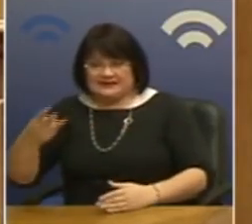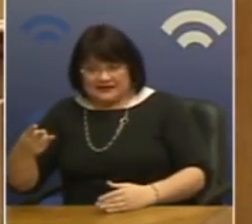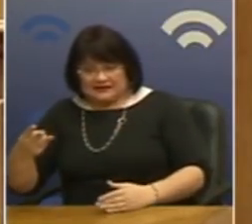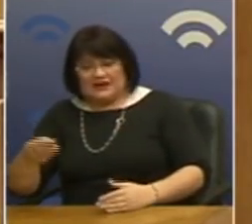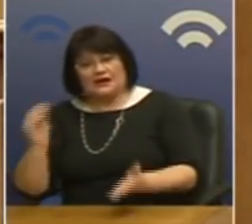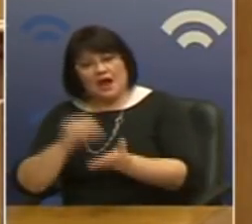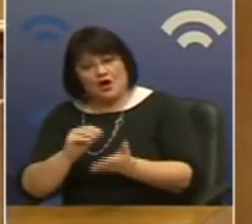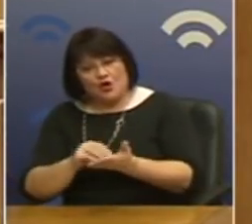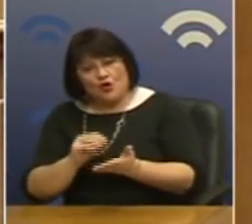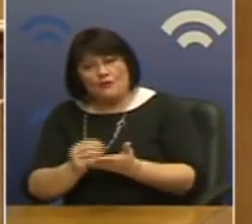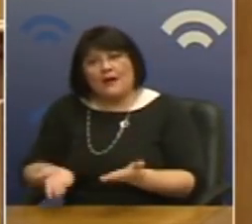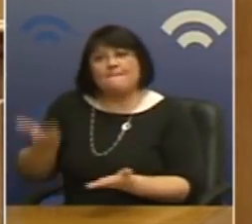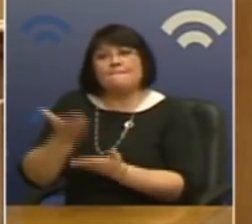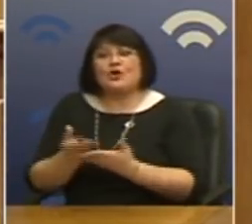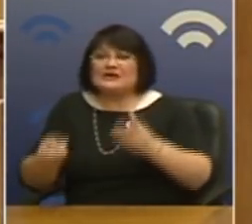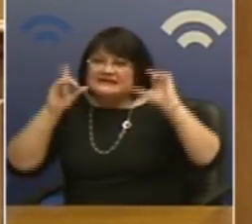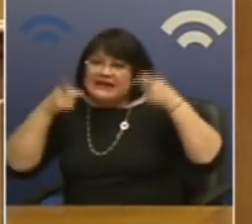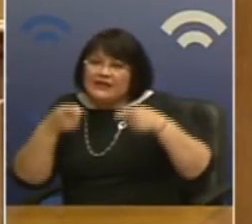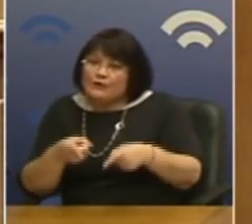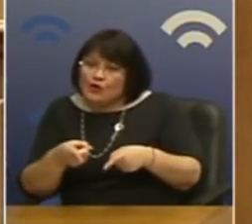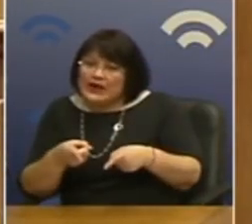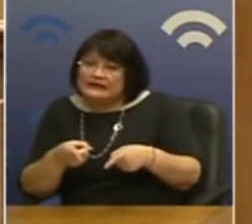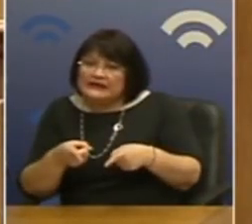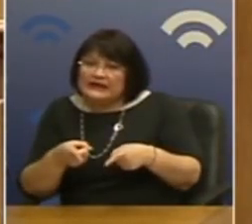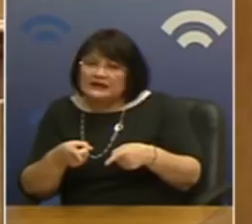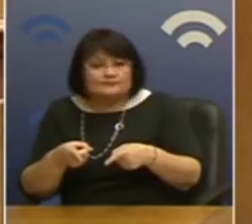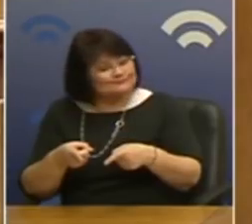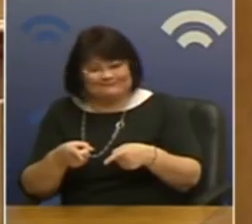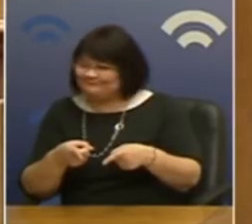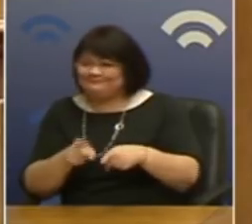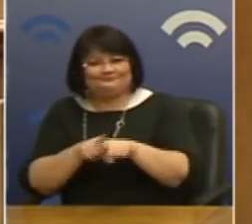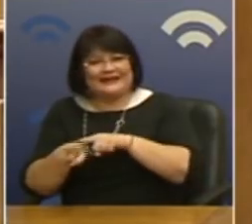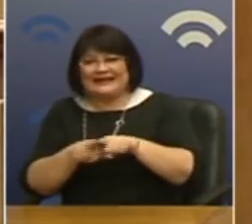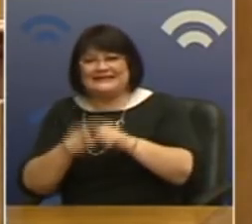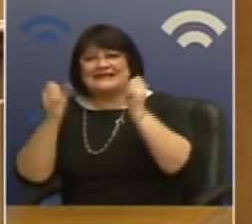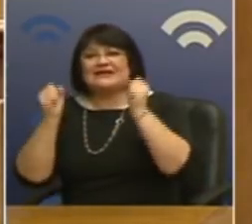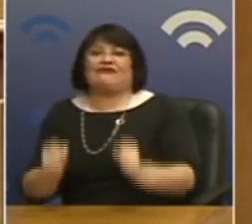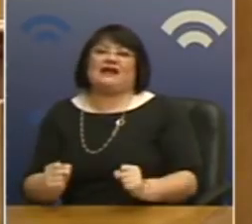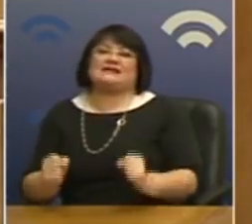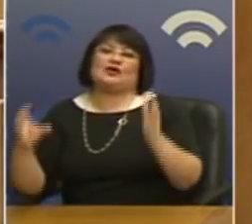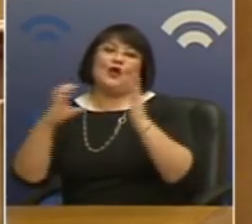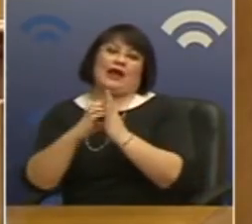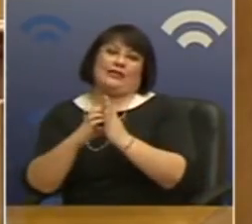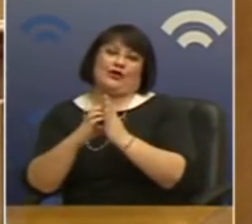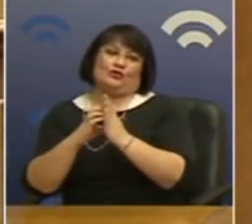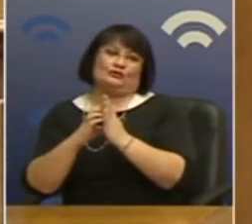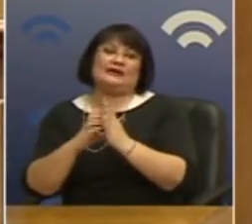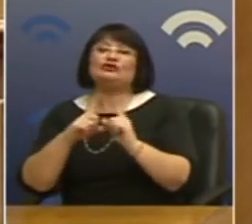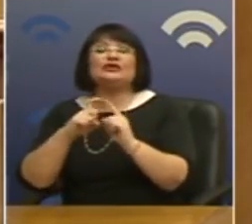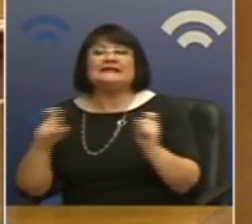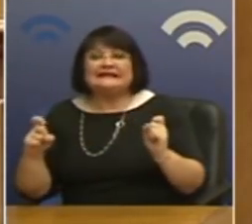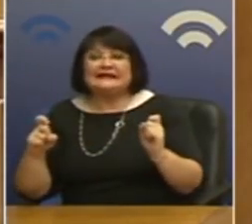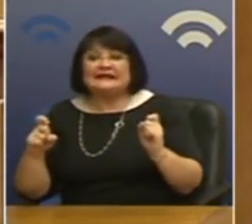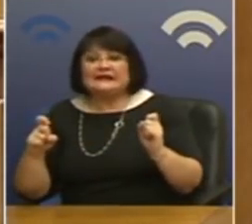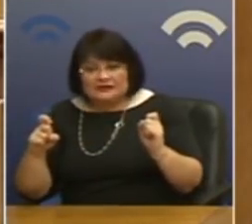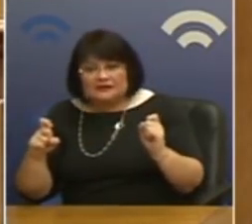ακόμη περισσότερο η πρόταση της Νέας Δημοκρατίας, δεν ακουμπά ένα βασικό πυρήνα του άρθρου αυτού, που ήταν η